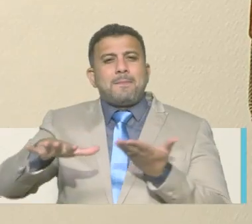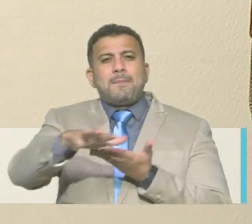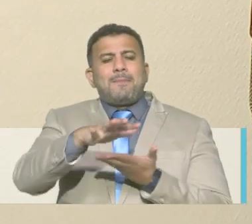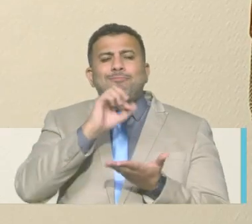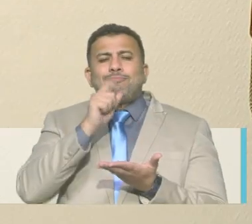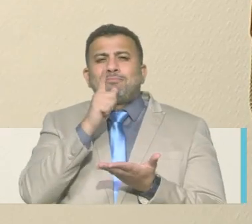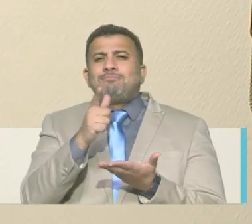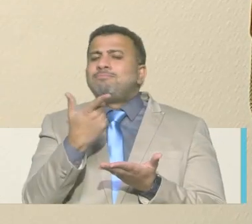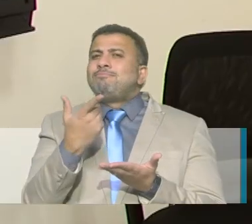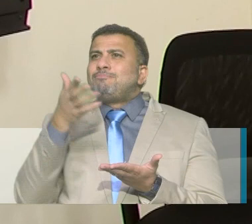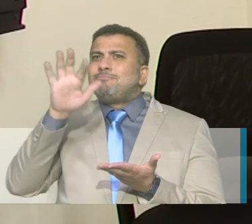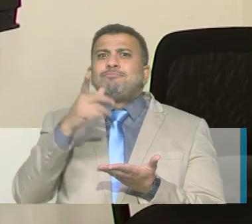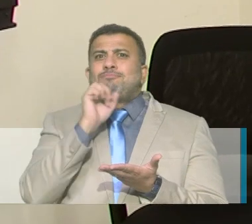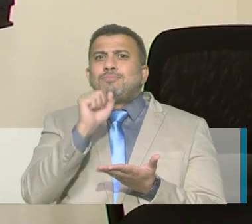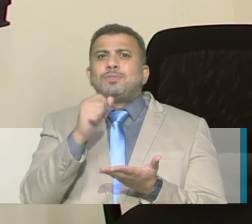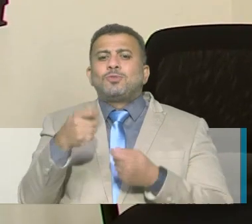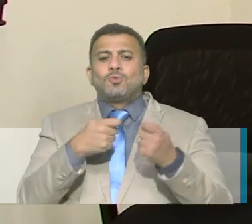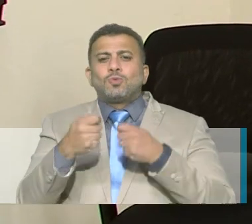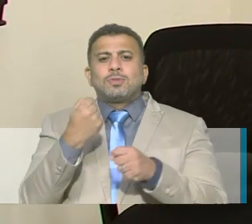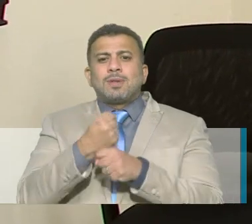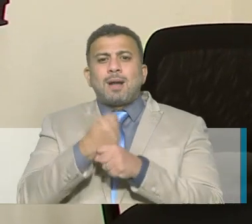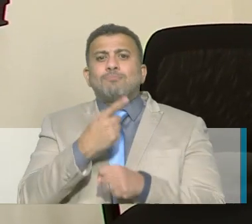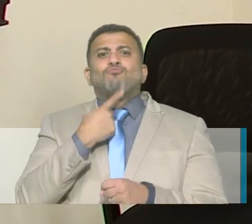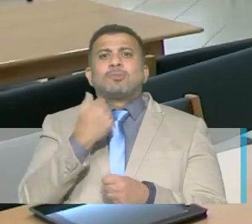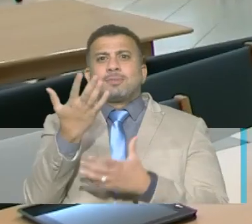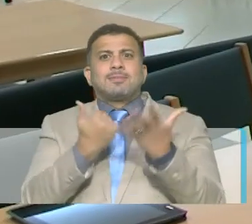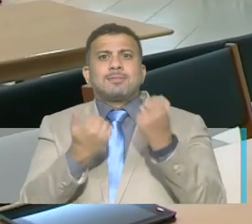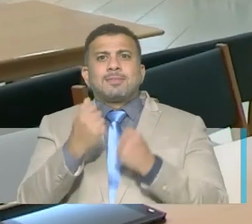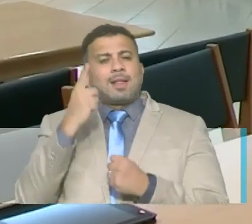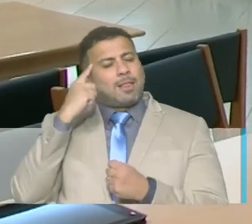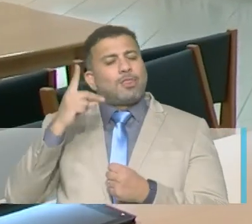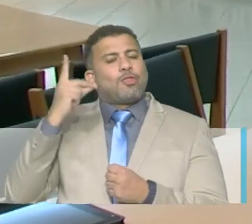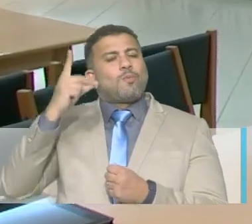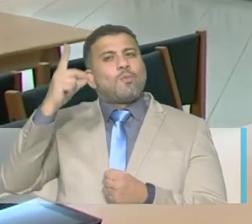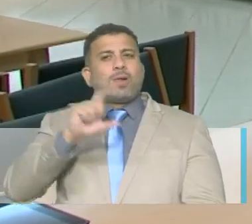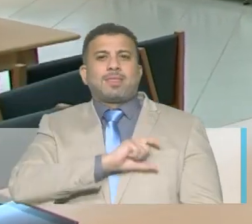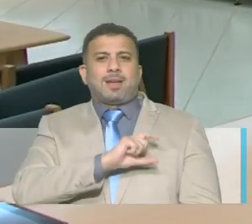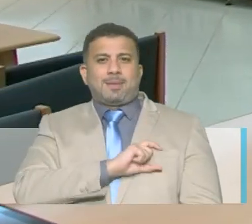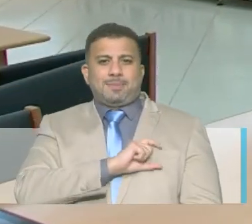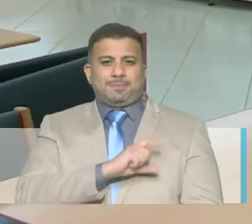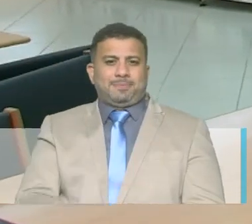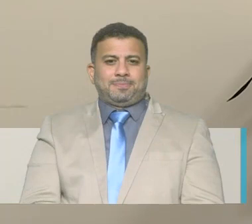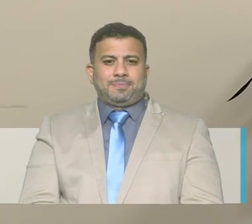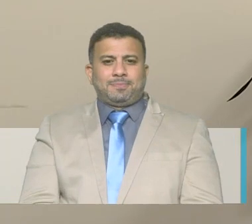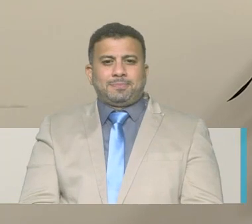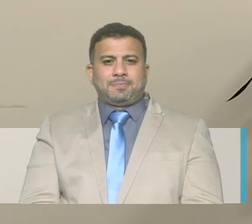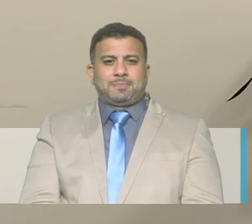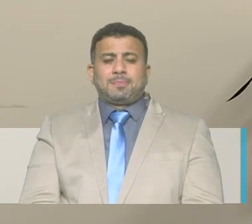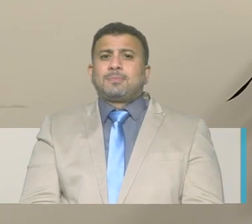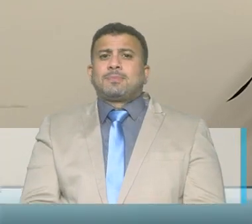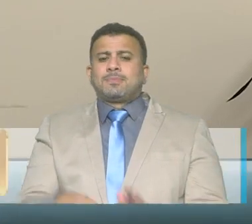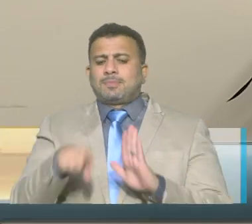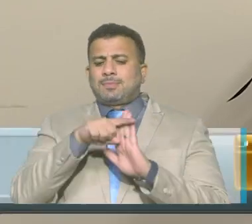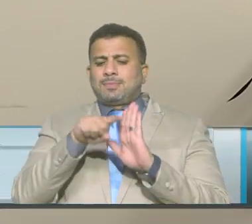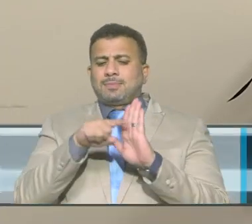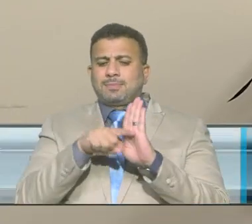وتواكب بطبيعة الحال مستجدات سوق العمل بما يلبي طموح الطلبة. بما أن إدارة القبول